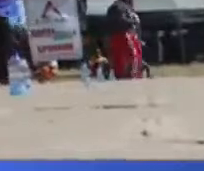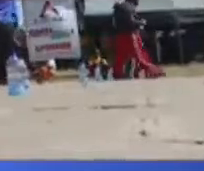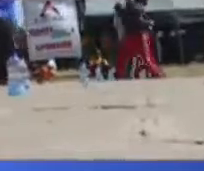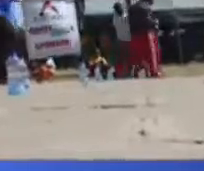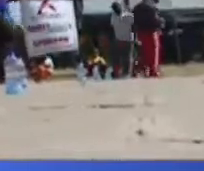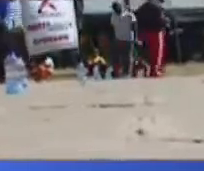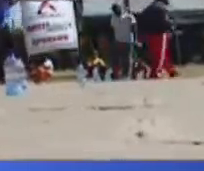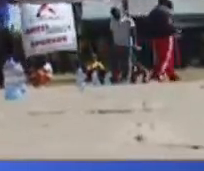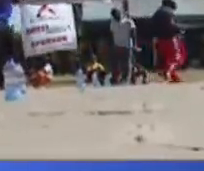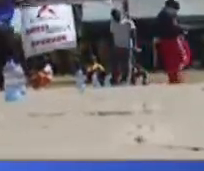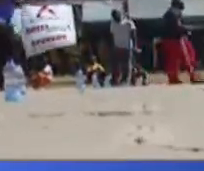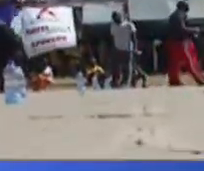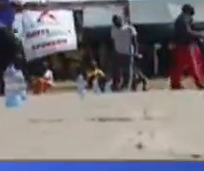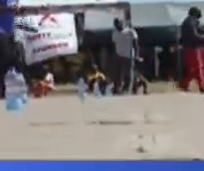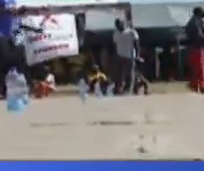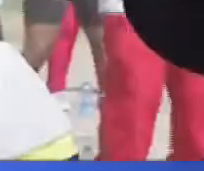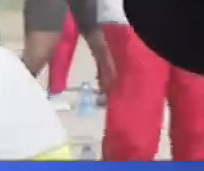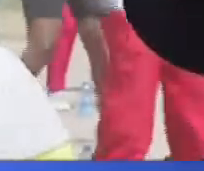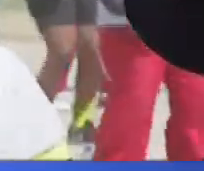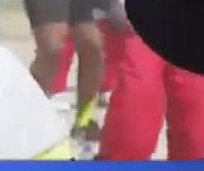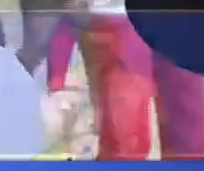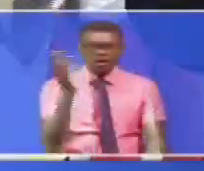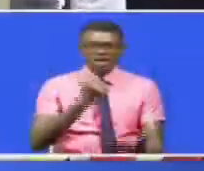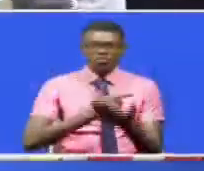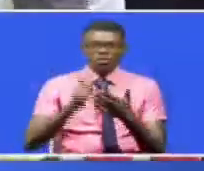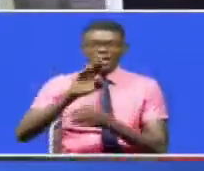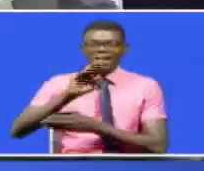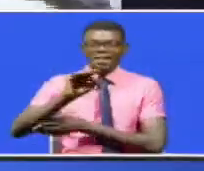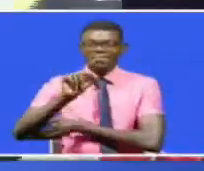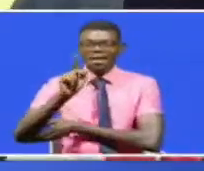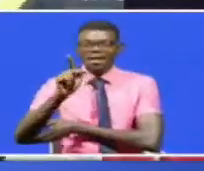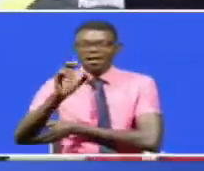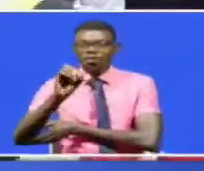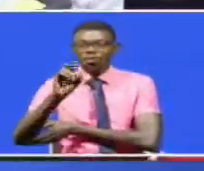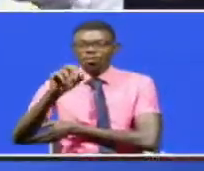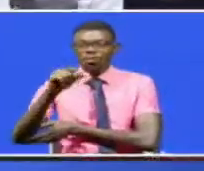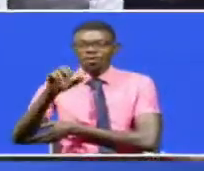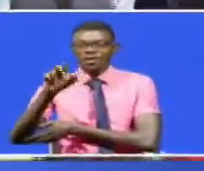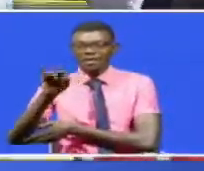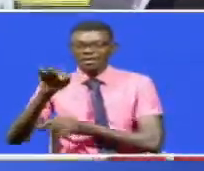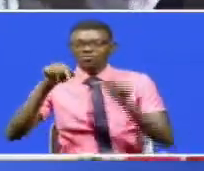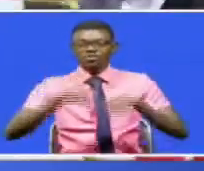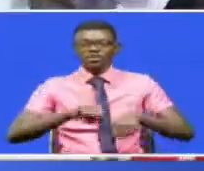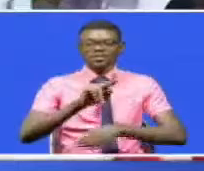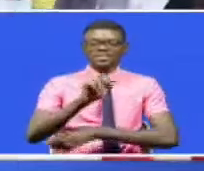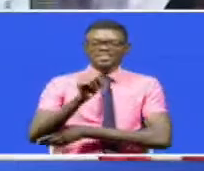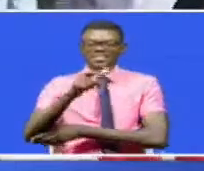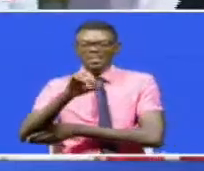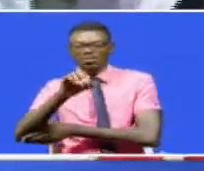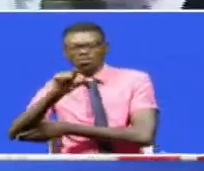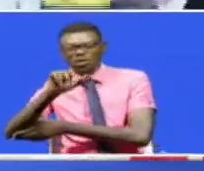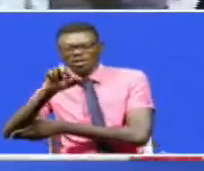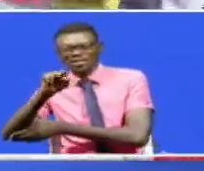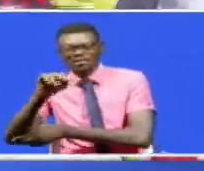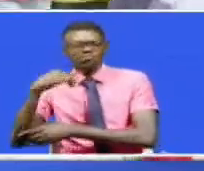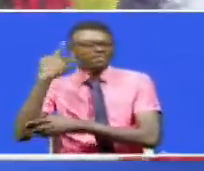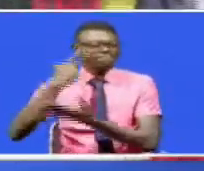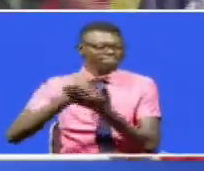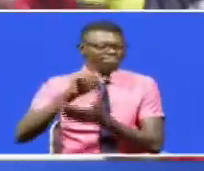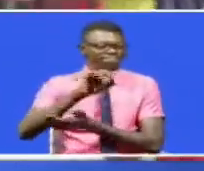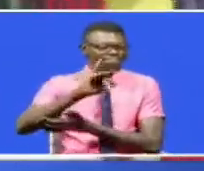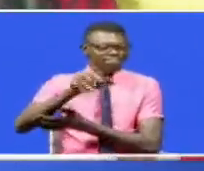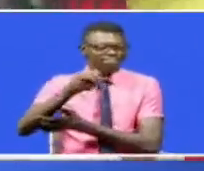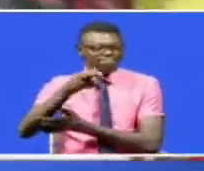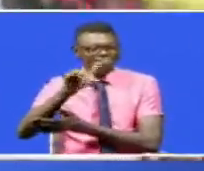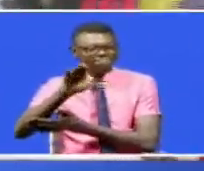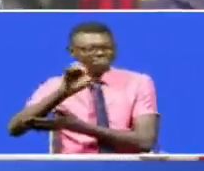Last week tulikuwa Makongeni, leo tuko Kaloleni, next week tutakuwa Jericho, na tutaendelea vile tulikuwa tukifanya